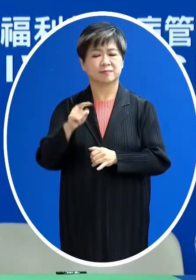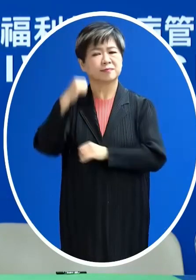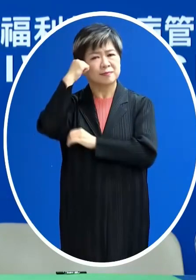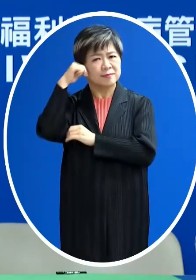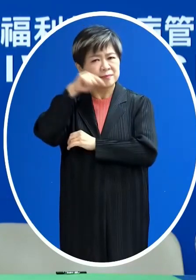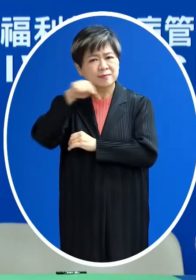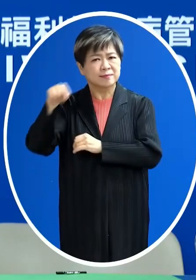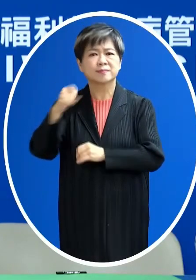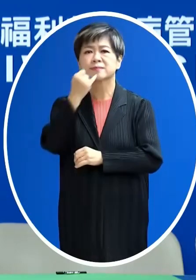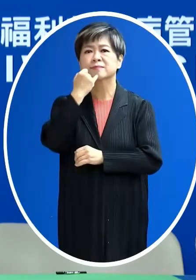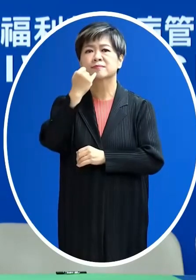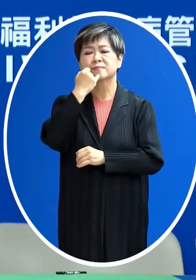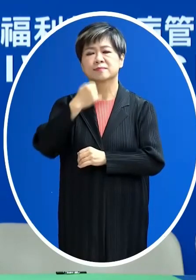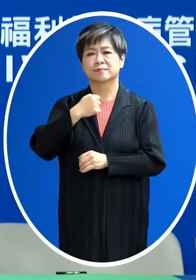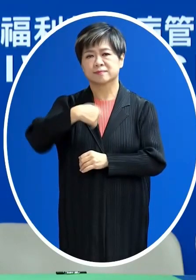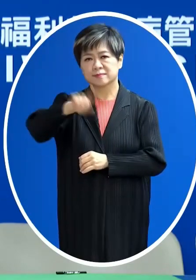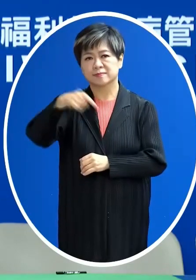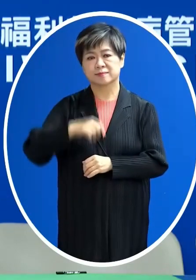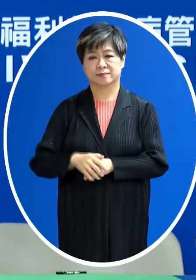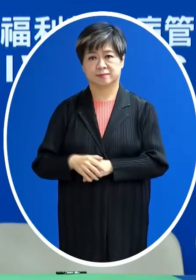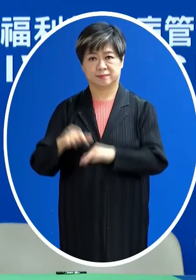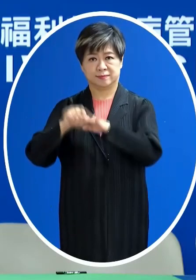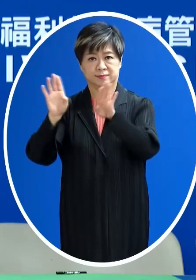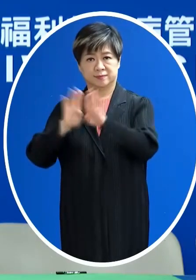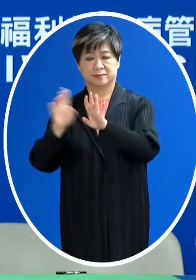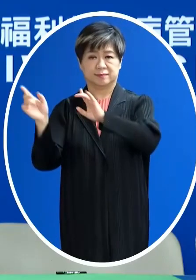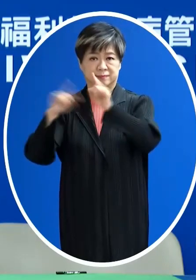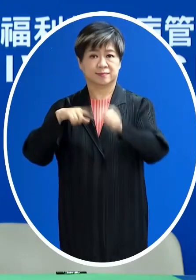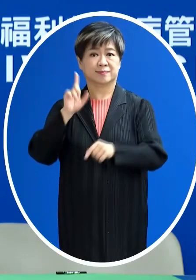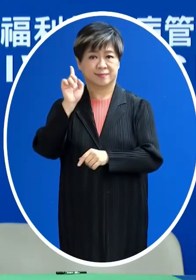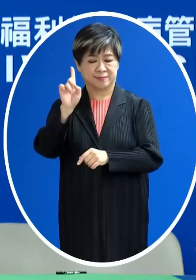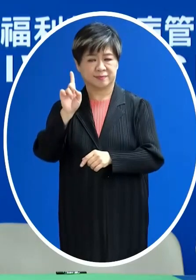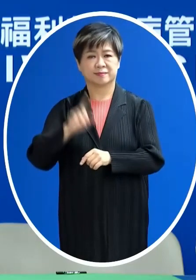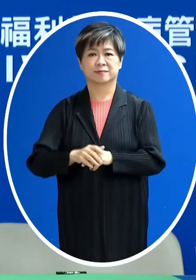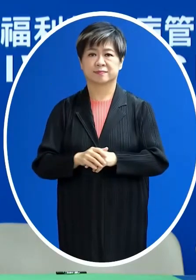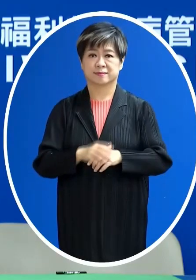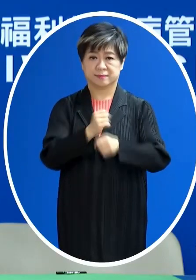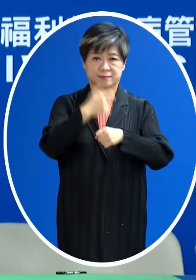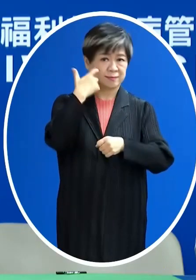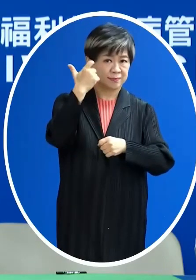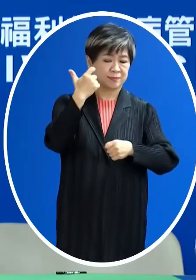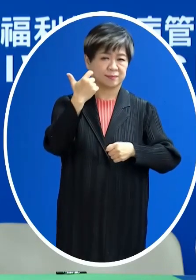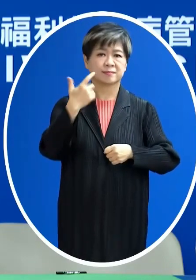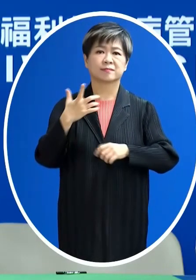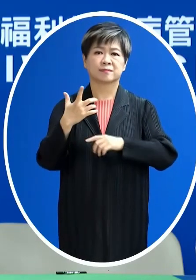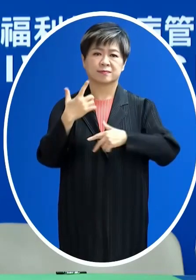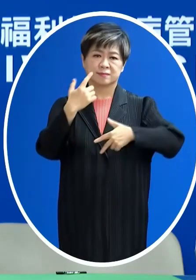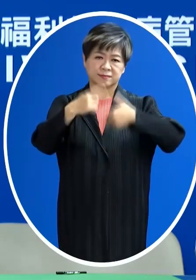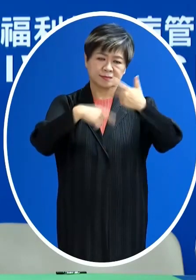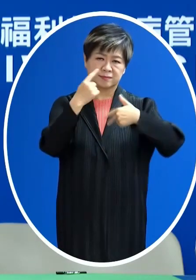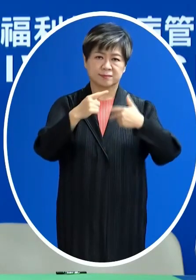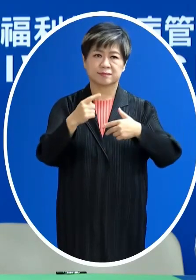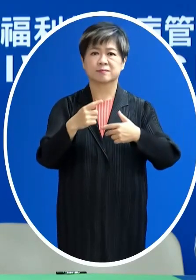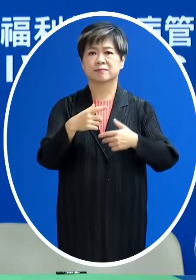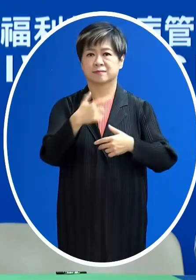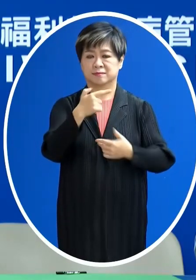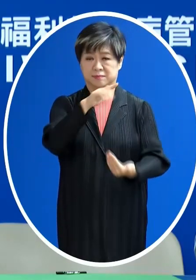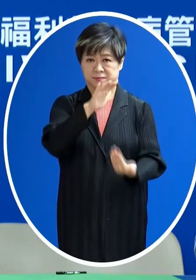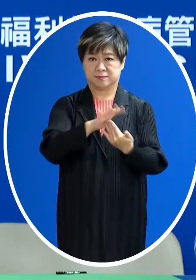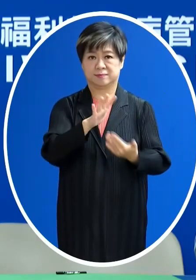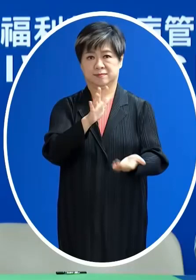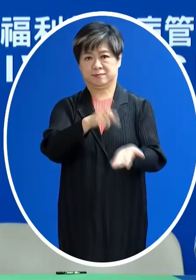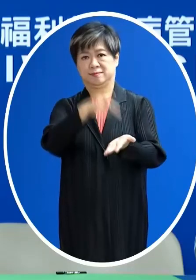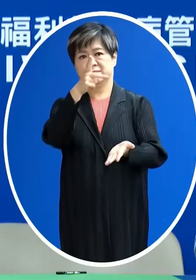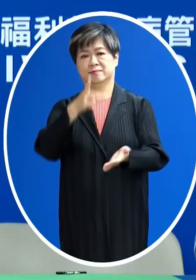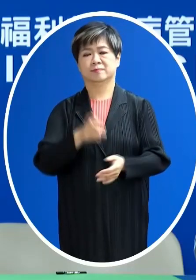那金门是一天一班，那马祖是一周最多两班、哦、那至于说我们的